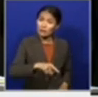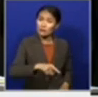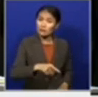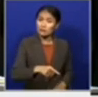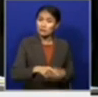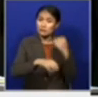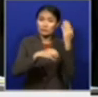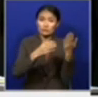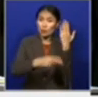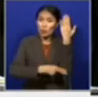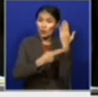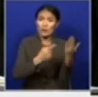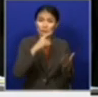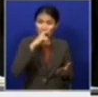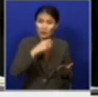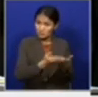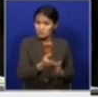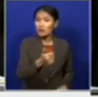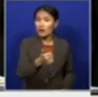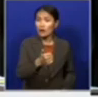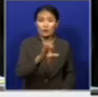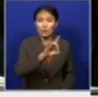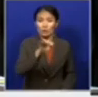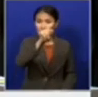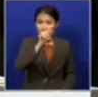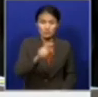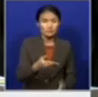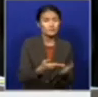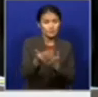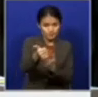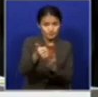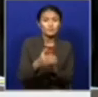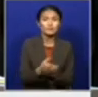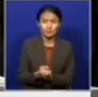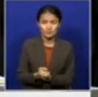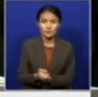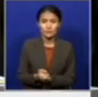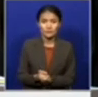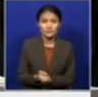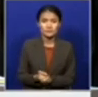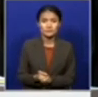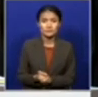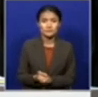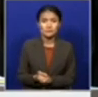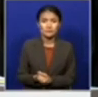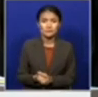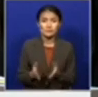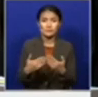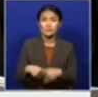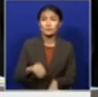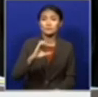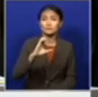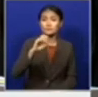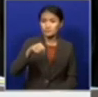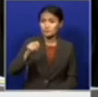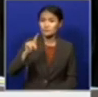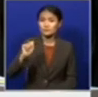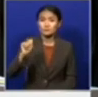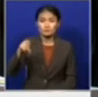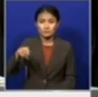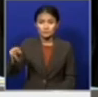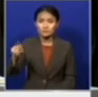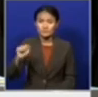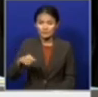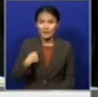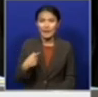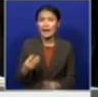จจะเป็นเวียดนามก็ได้หรืออาจจะเป็นประเทศอื่นก็ได้แล้วใช้สิทธิ์ความเป็นสมาชิก CPTPP นี้ค่ะเข้ามาเทคโอเวอร์ธุร